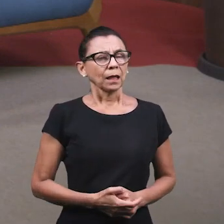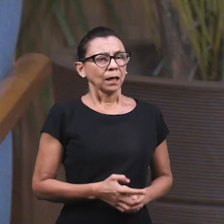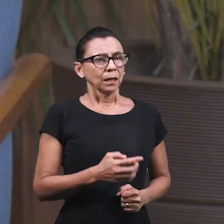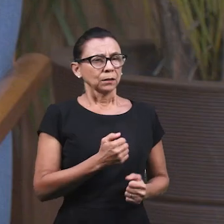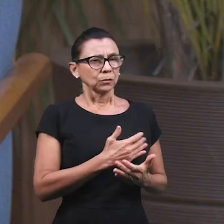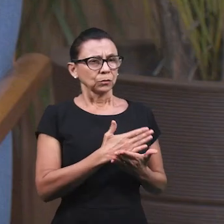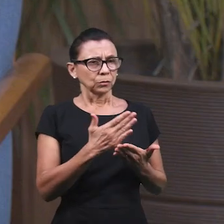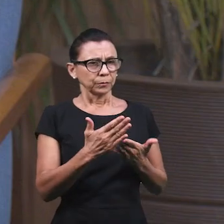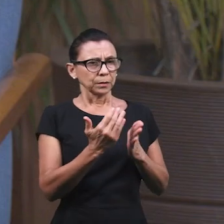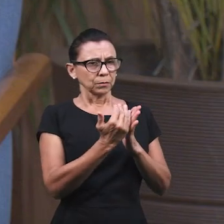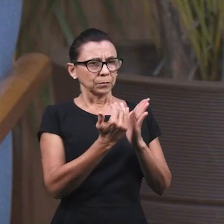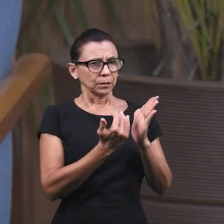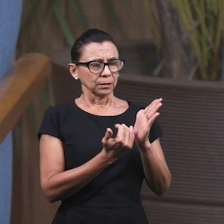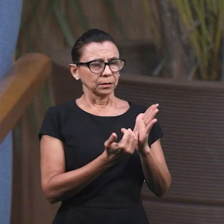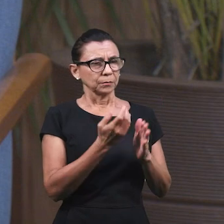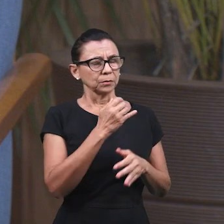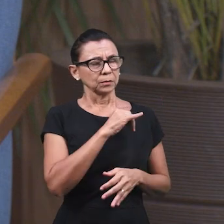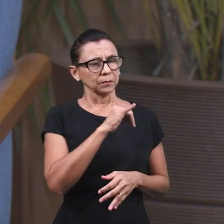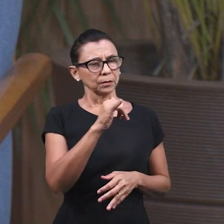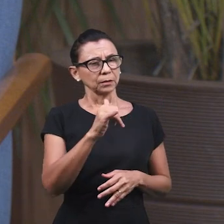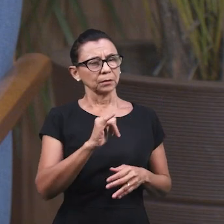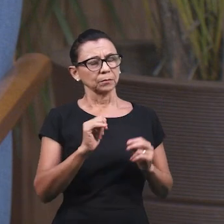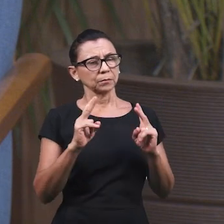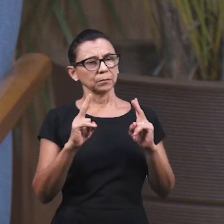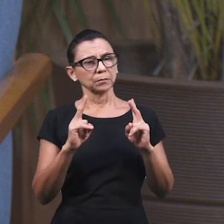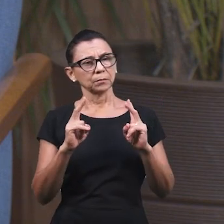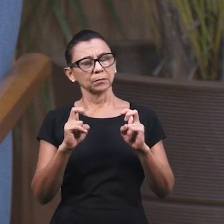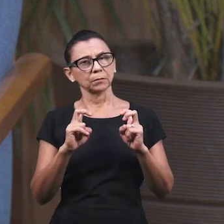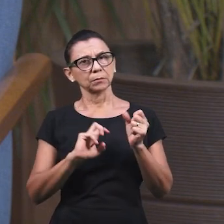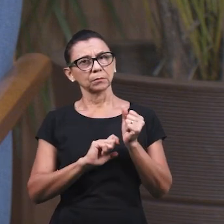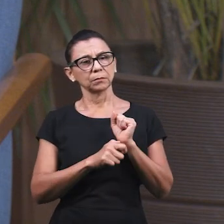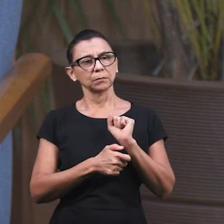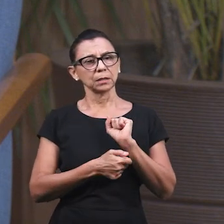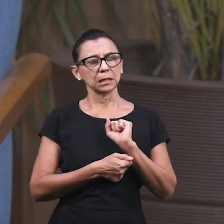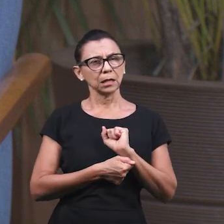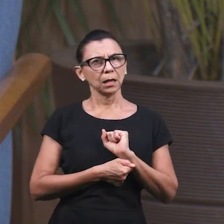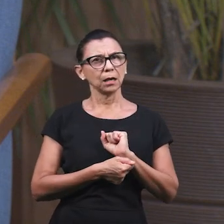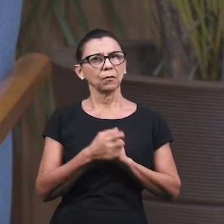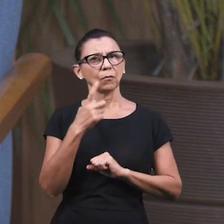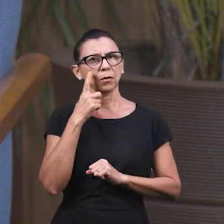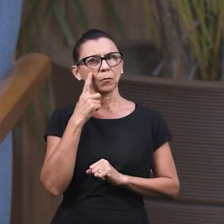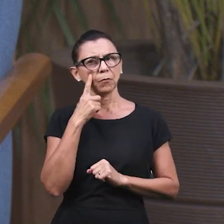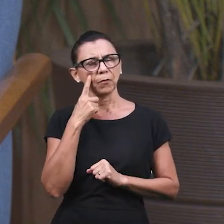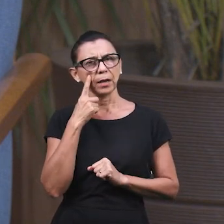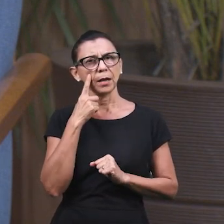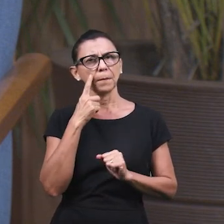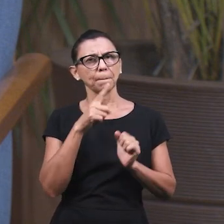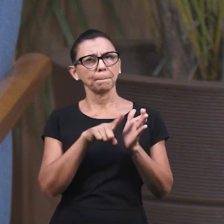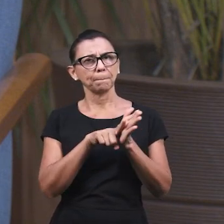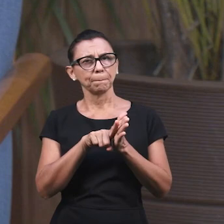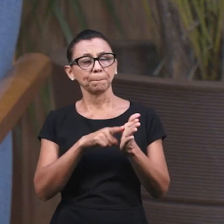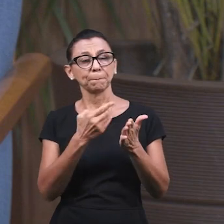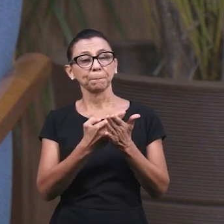Tel comme nous avons dit au début ici, cette thématique qui est le mystère, nous allons encore nous approfondir dans